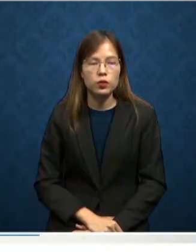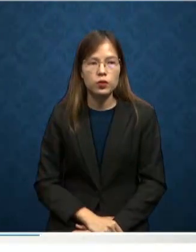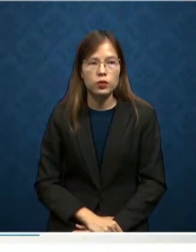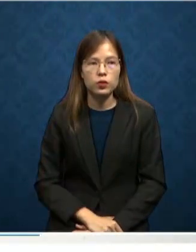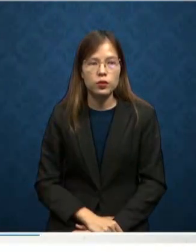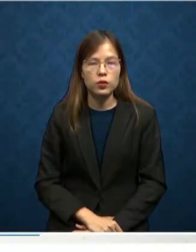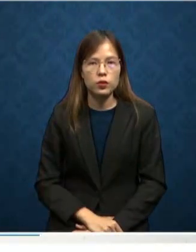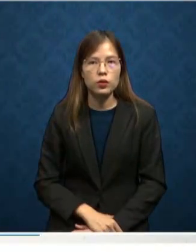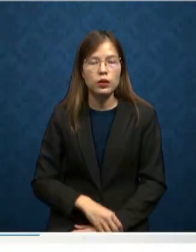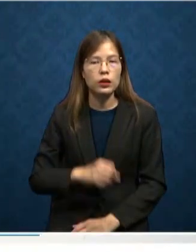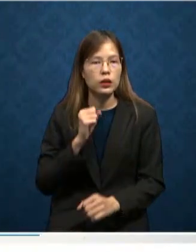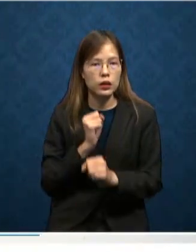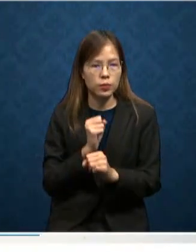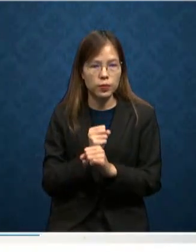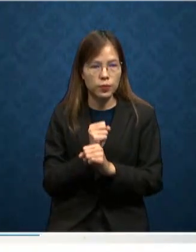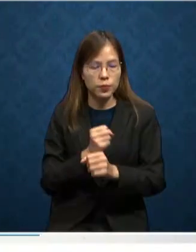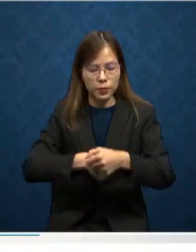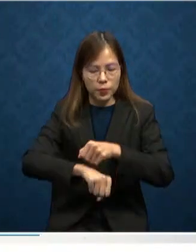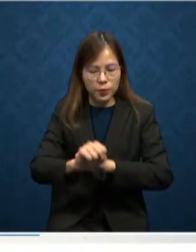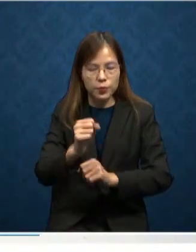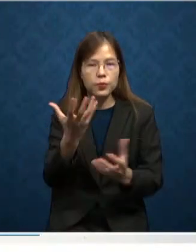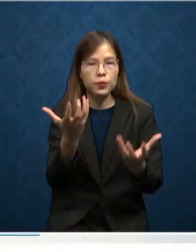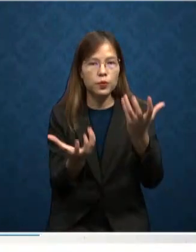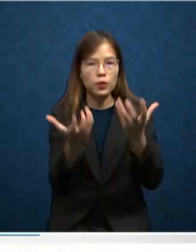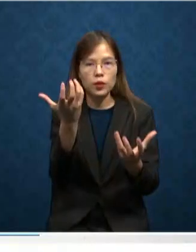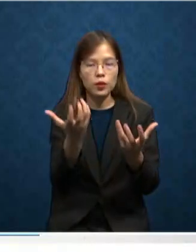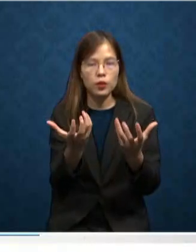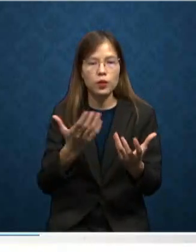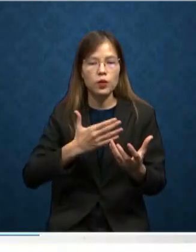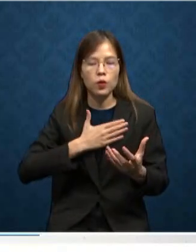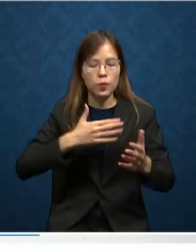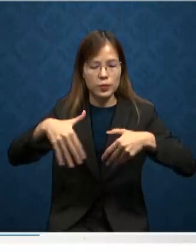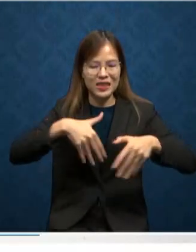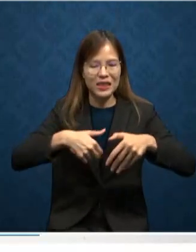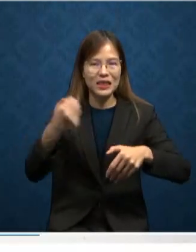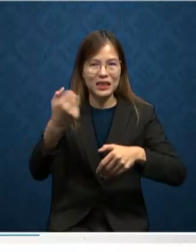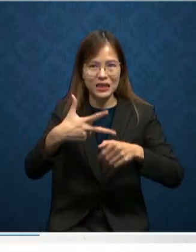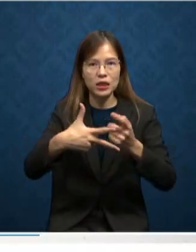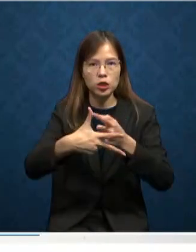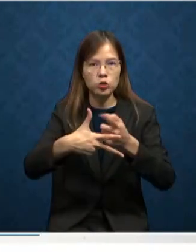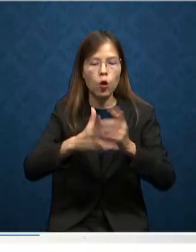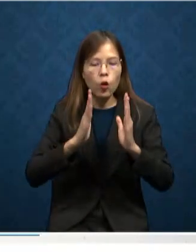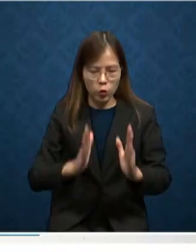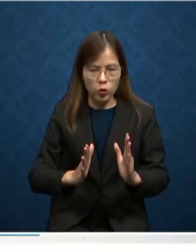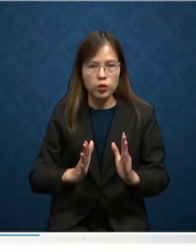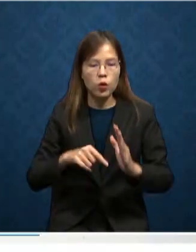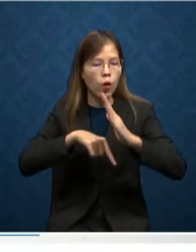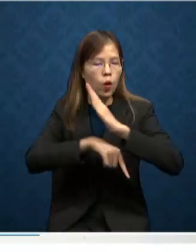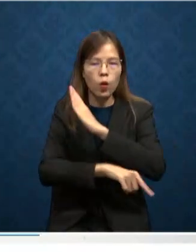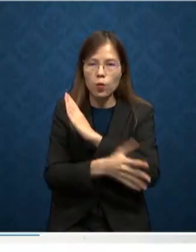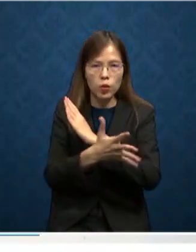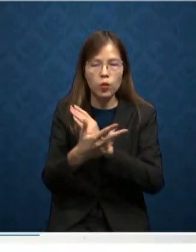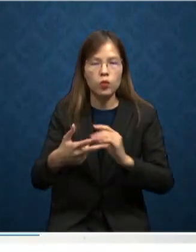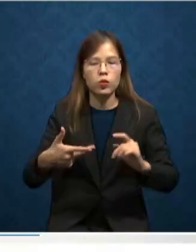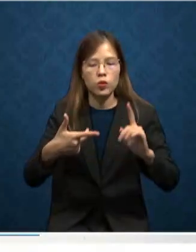เอ่อทำให้กระบวนการยุติธรรมเอ่อเป็นของประชาชนนี่ก็มีทั้ง 3ส่วนด้วยกันเรื่องคนต้องสุจริตเรื่องระบบต้องโปร่งใส